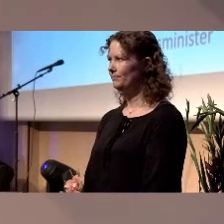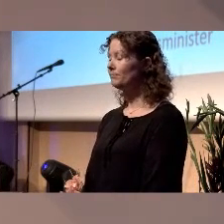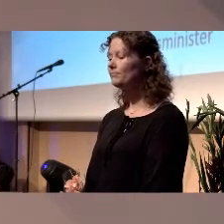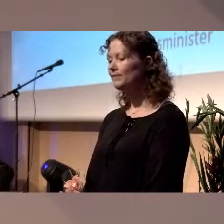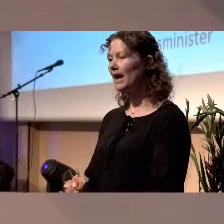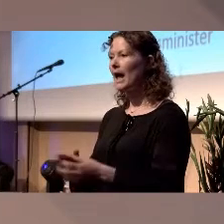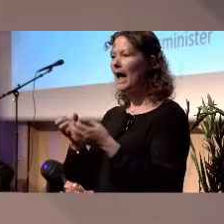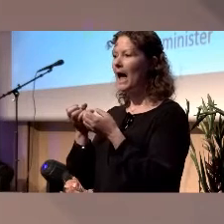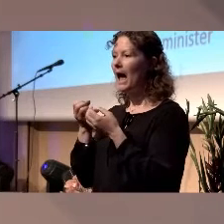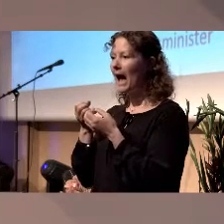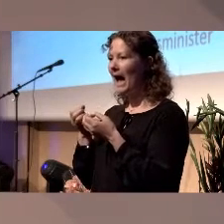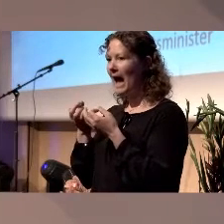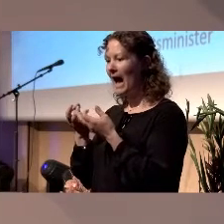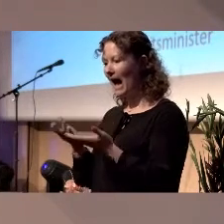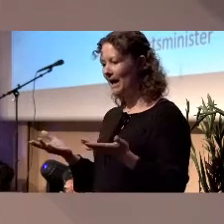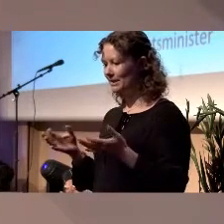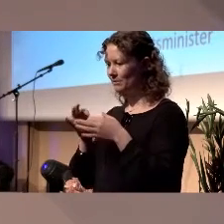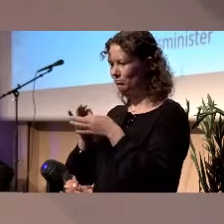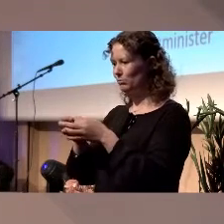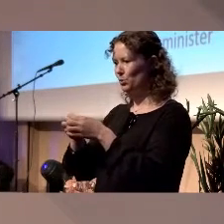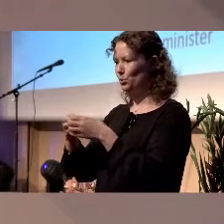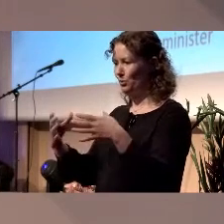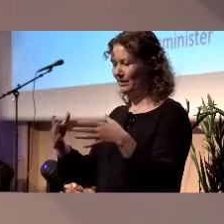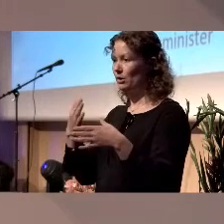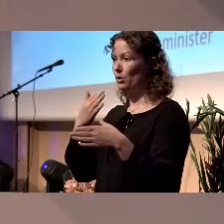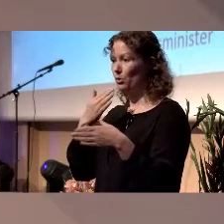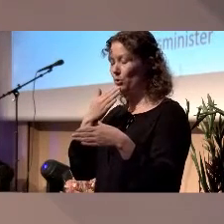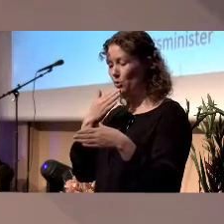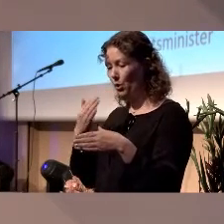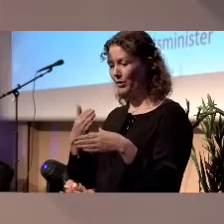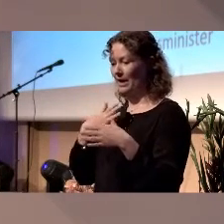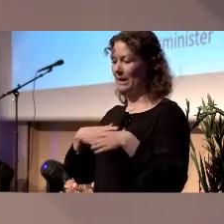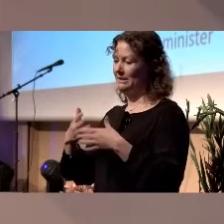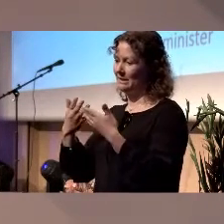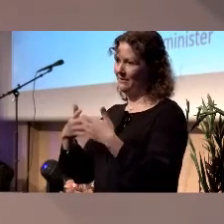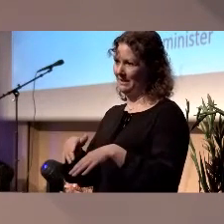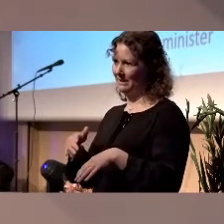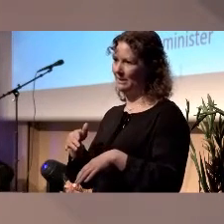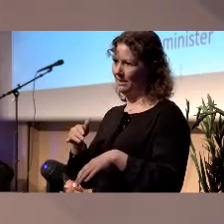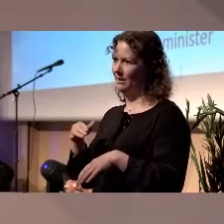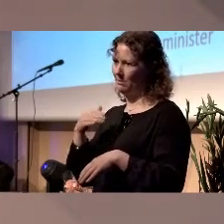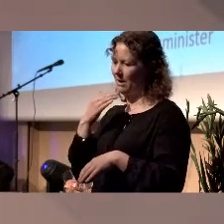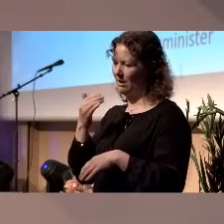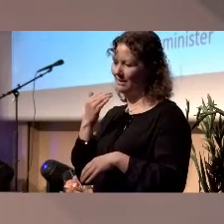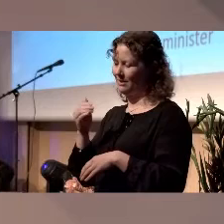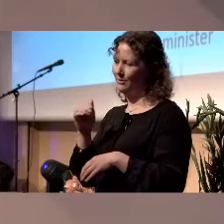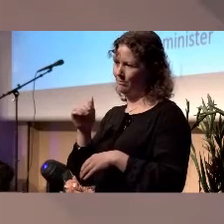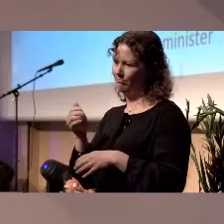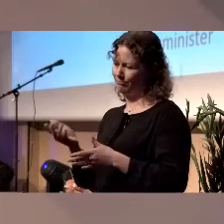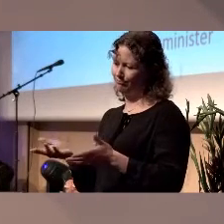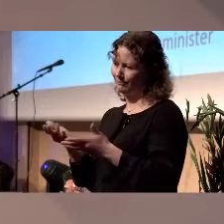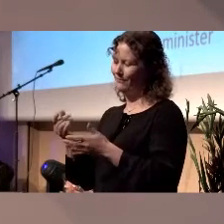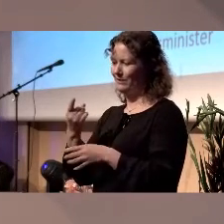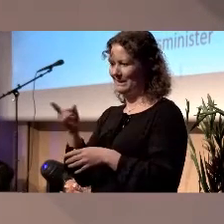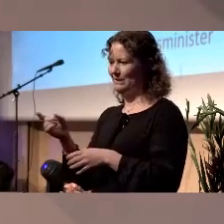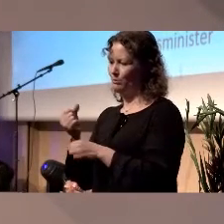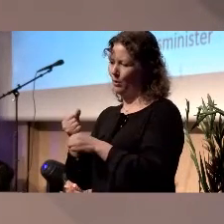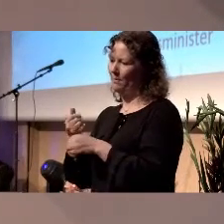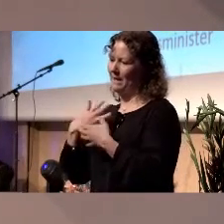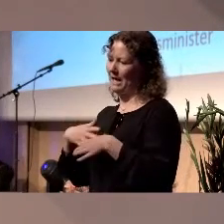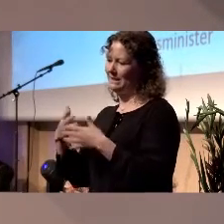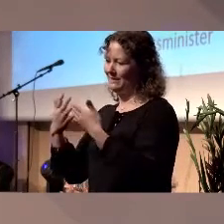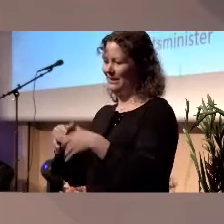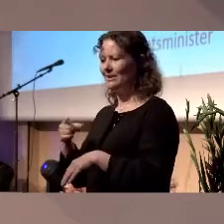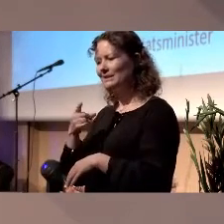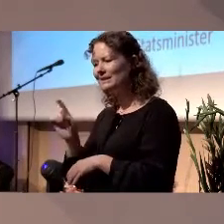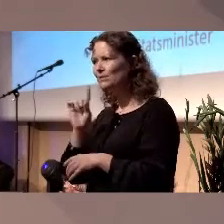Æren for utviklingen av et godt helsevesen kommer alltid til å tilfalle de som jobber i helsevesenet. For det er de som hver